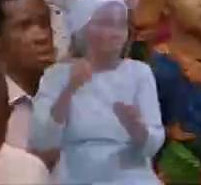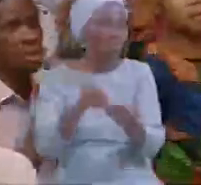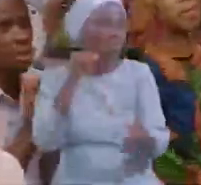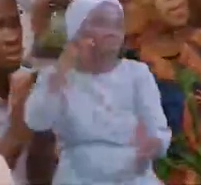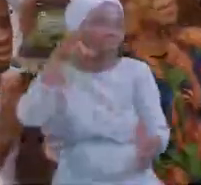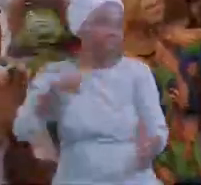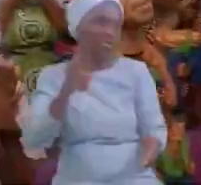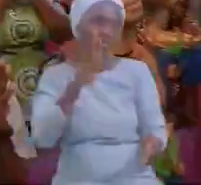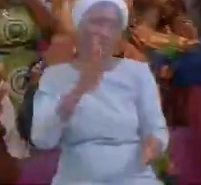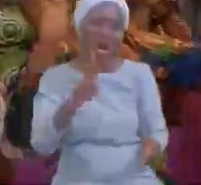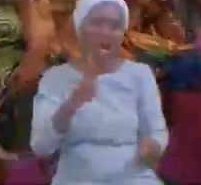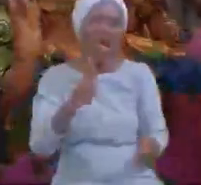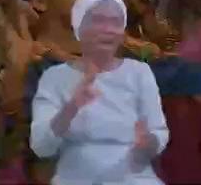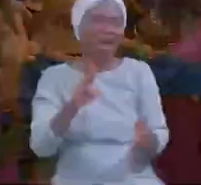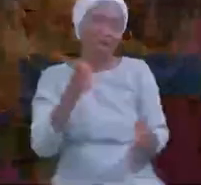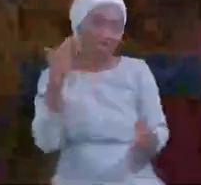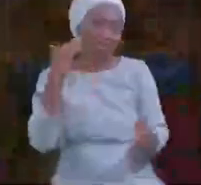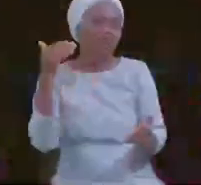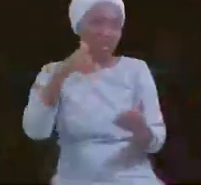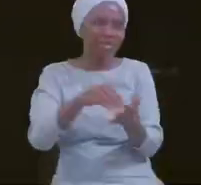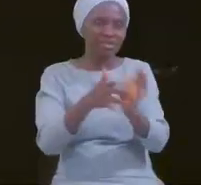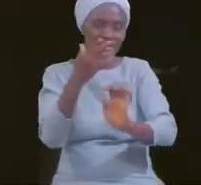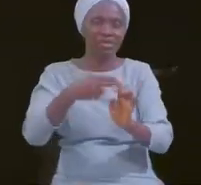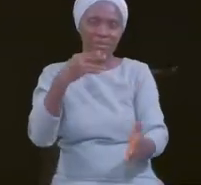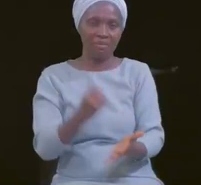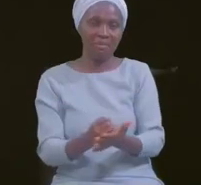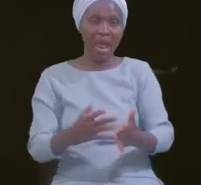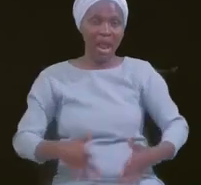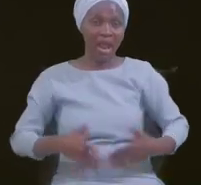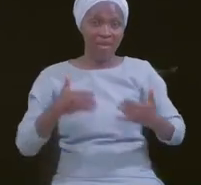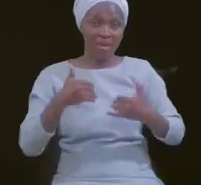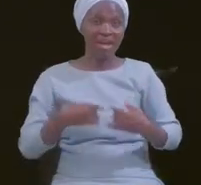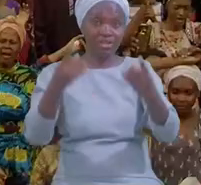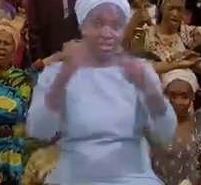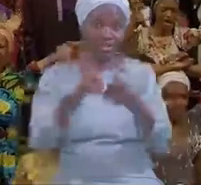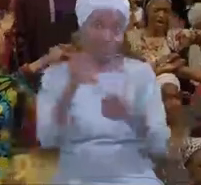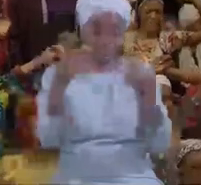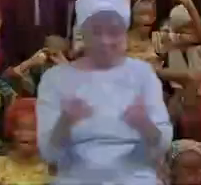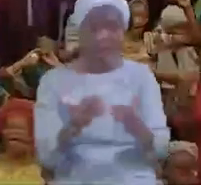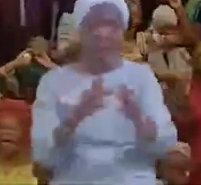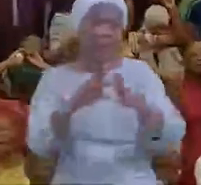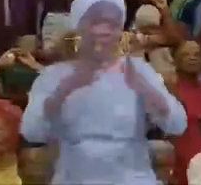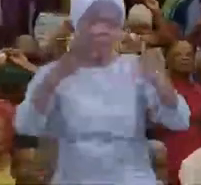La vie est venue. La vie abondante est venue.